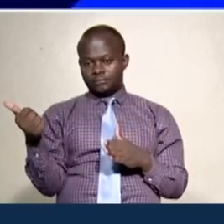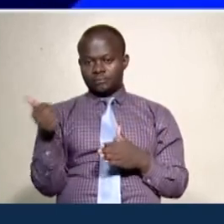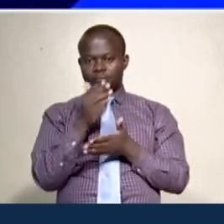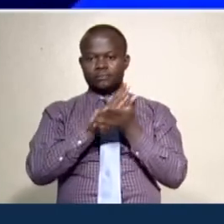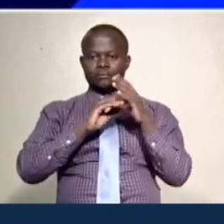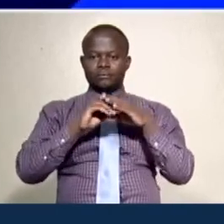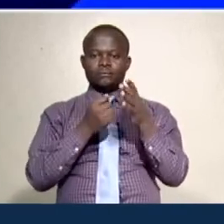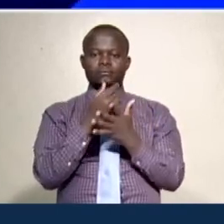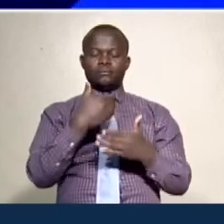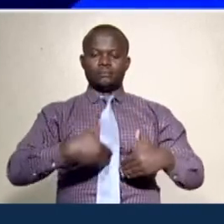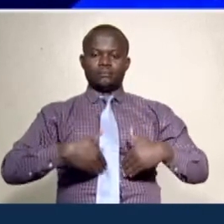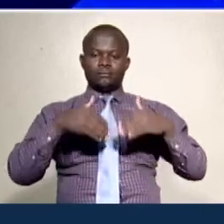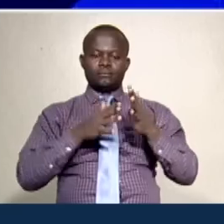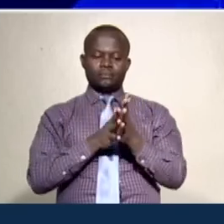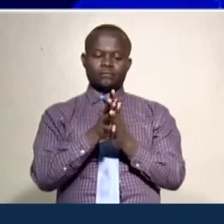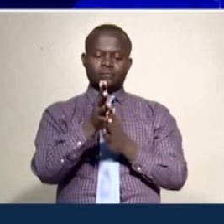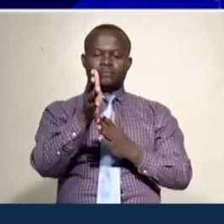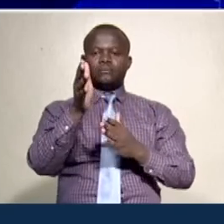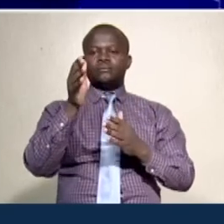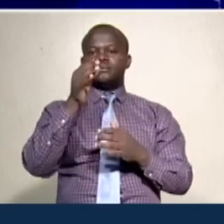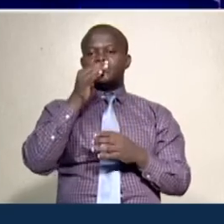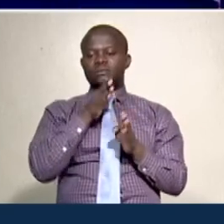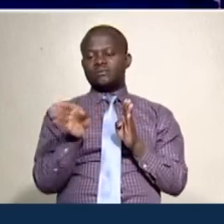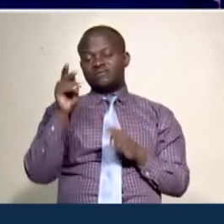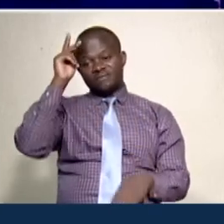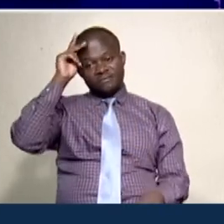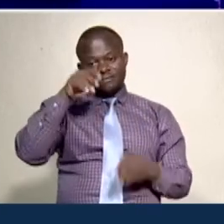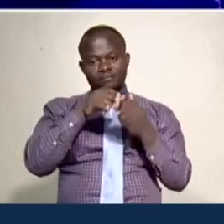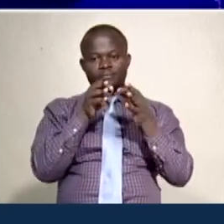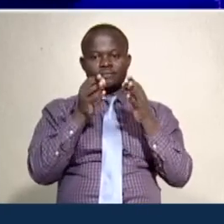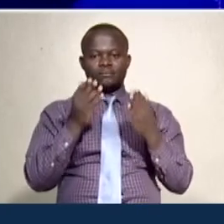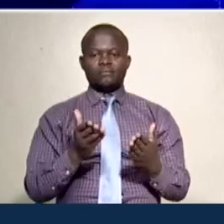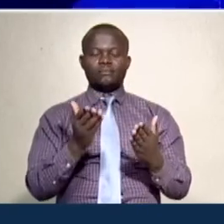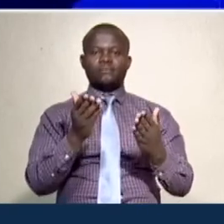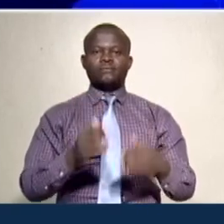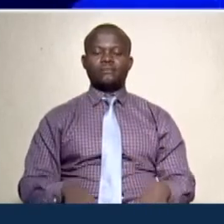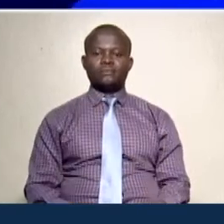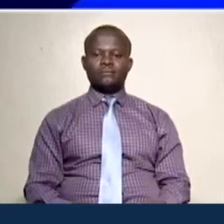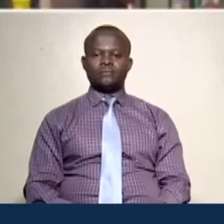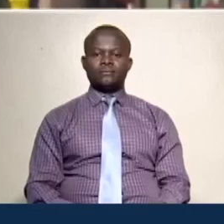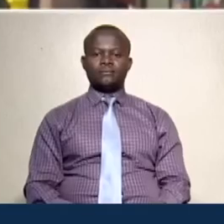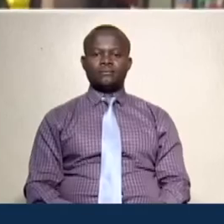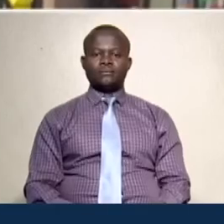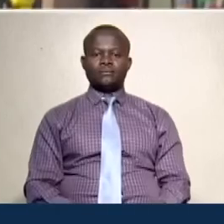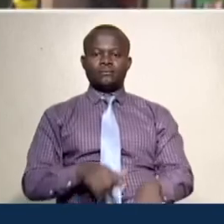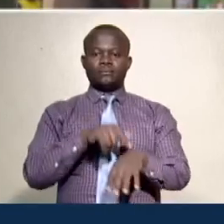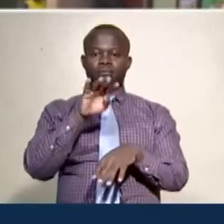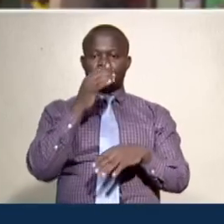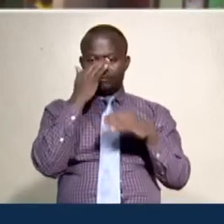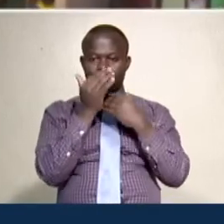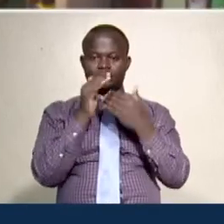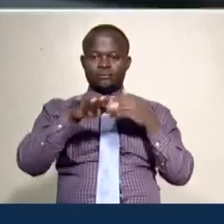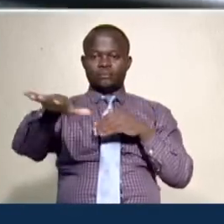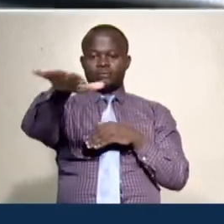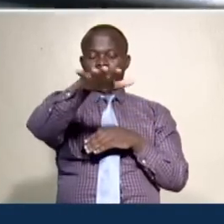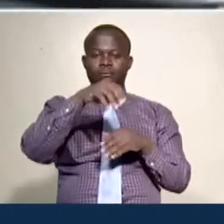bimwe mu bituma urubyiruko rwishora mu biyobyabwenge. Cyubahiro Bonaventure harakomeza n'inkuru irambuye. Masaha saa ine za mu gitondo mu gace